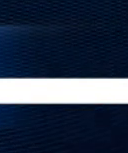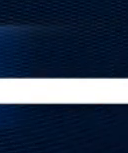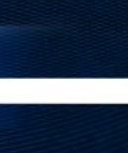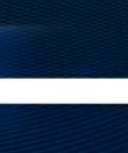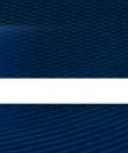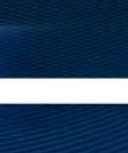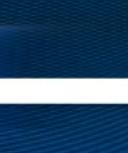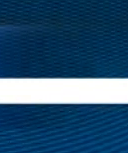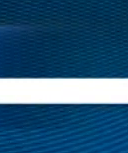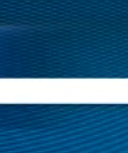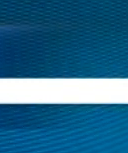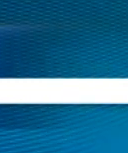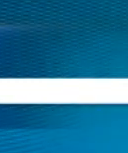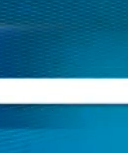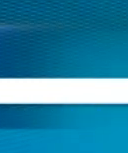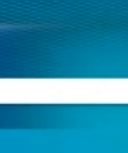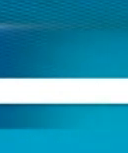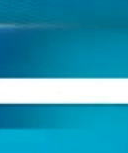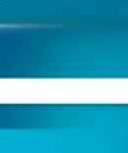Naruhito, Emperor Jepun.